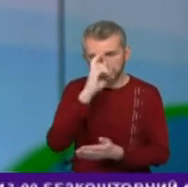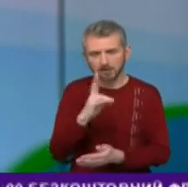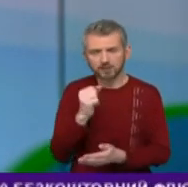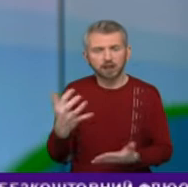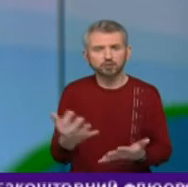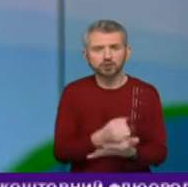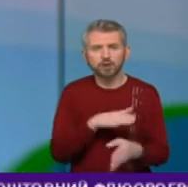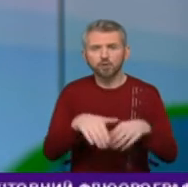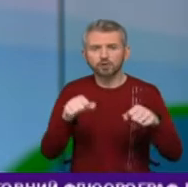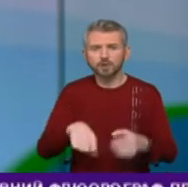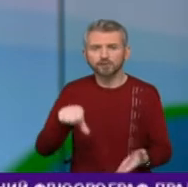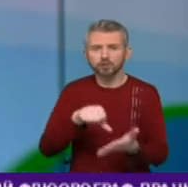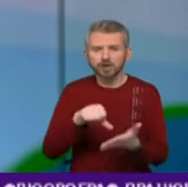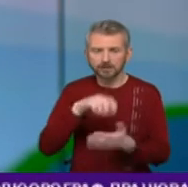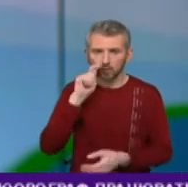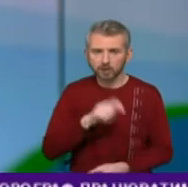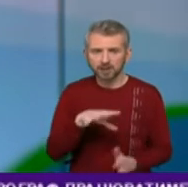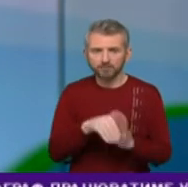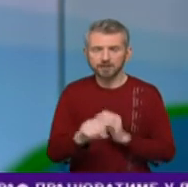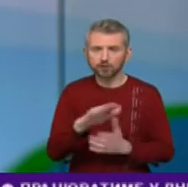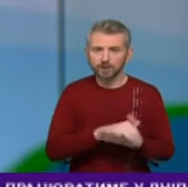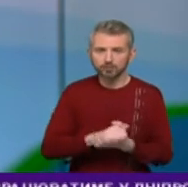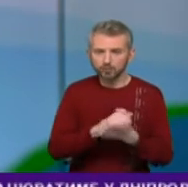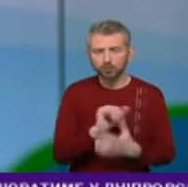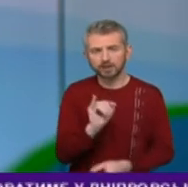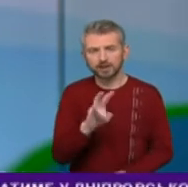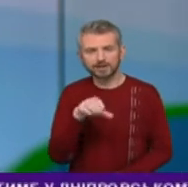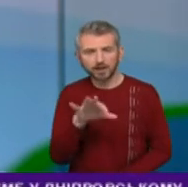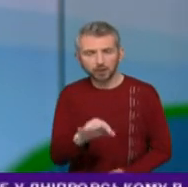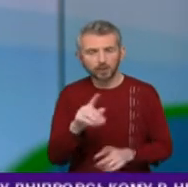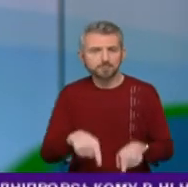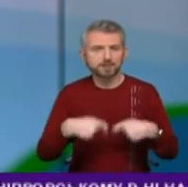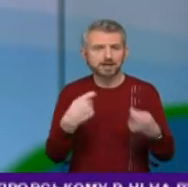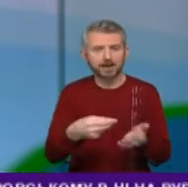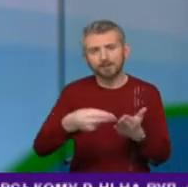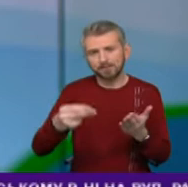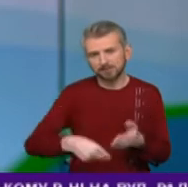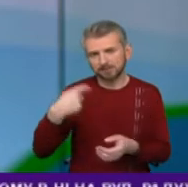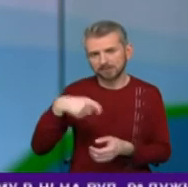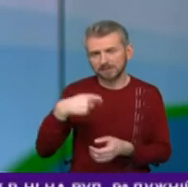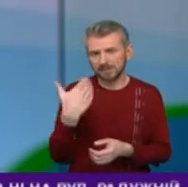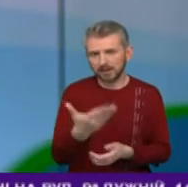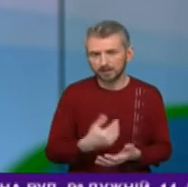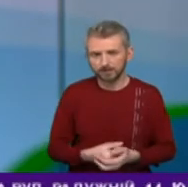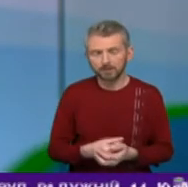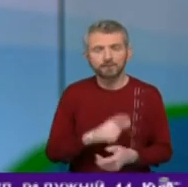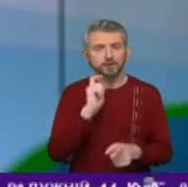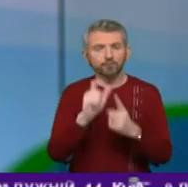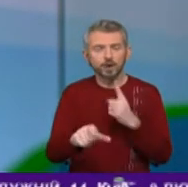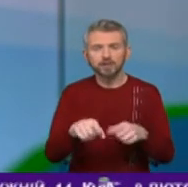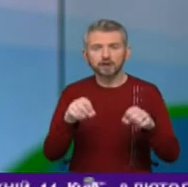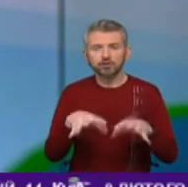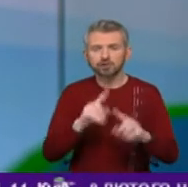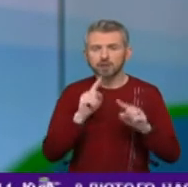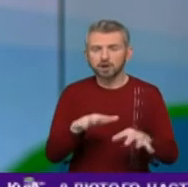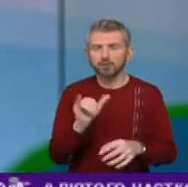набуття повноправного членства України в Європейському Союзі та НАТО. І передав його на підпис президента. Відреагували на рішення